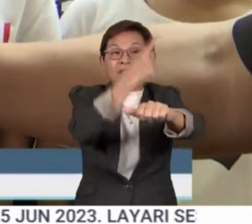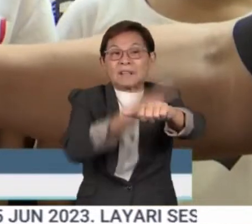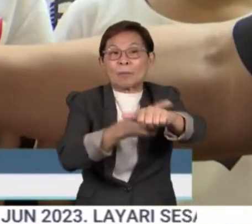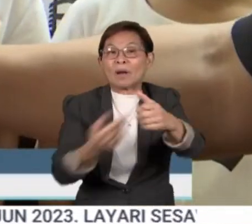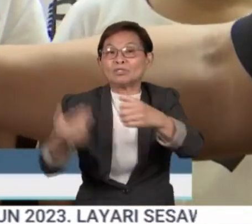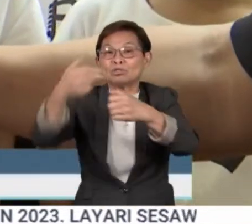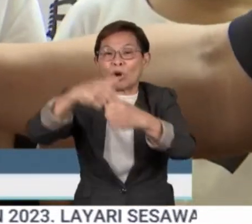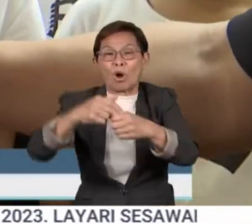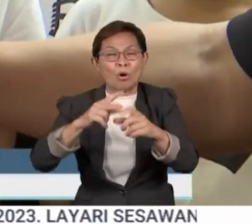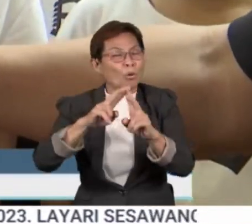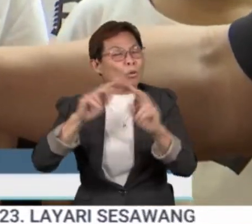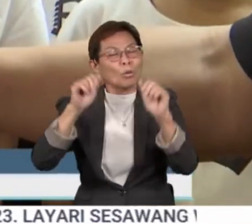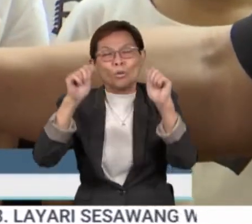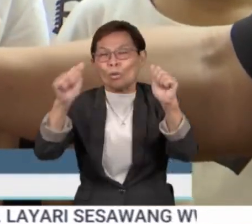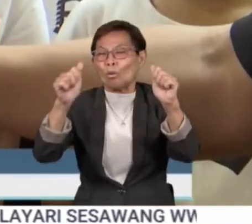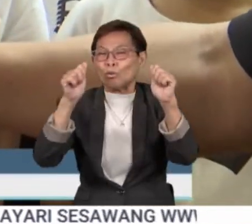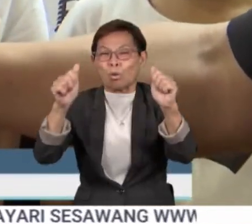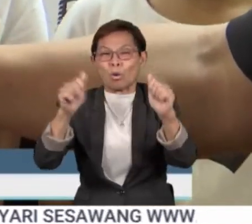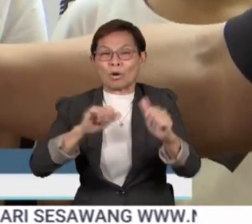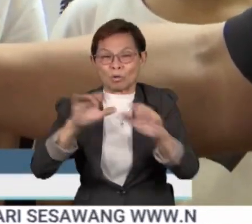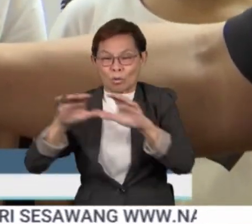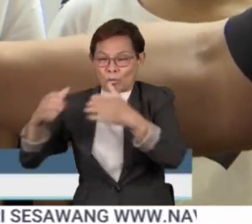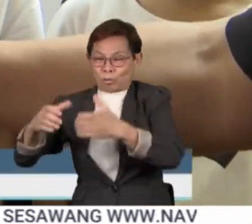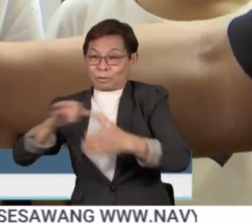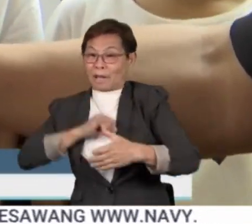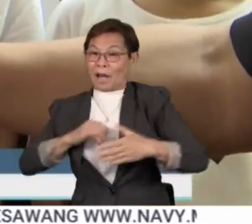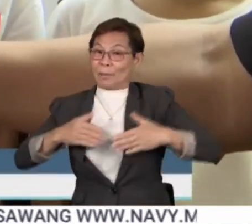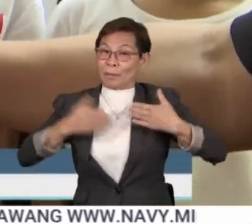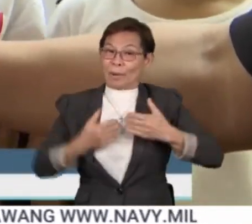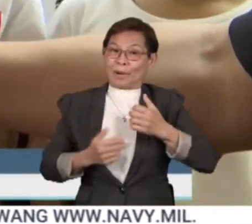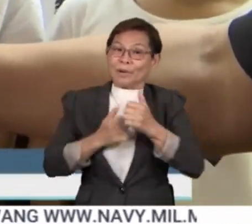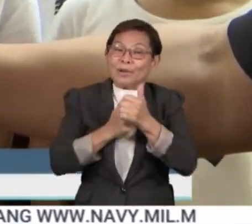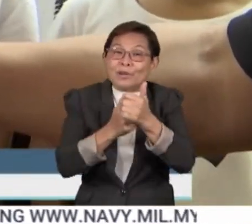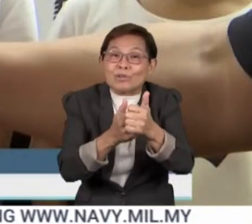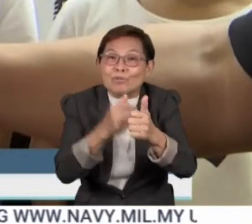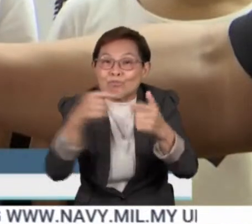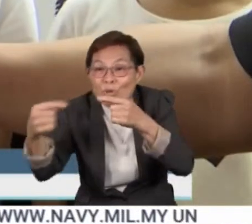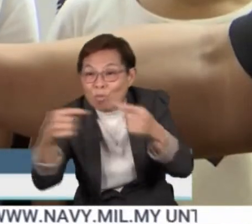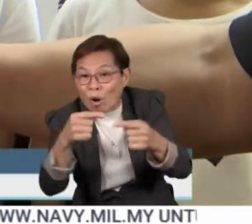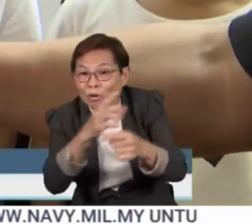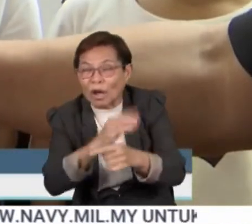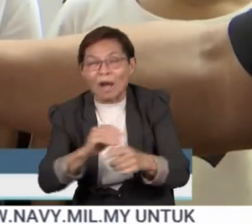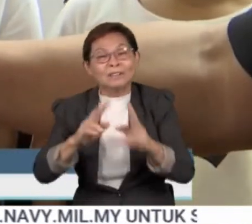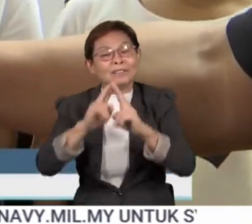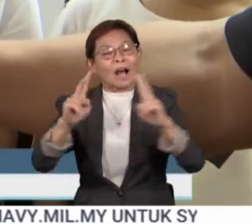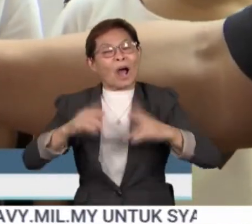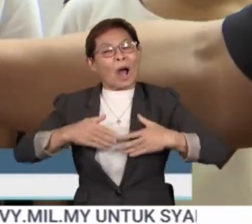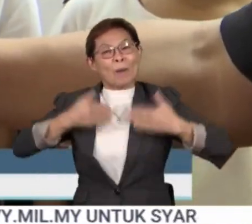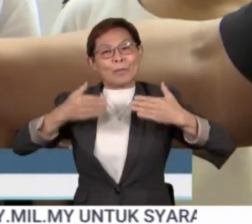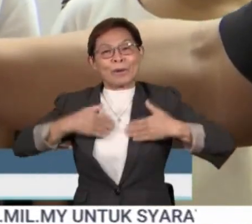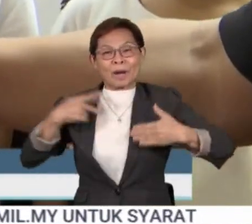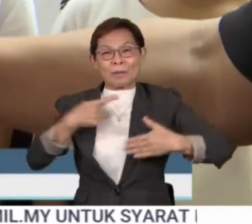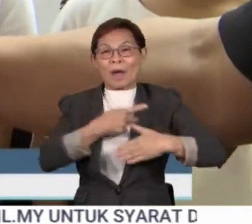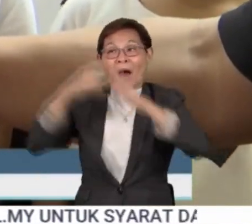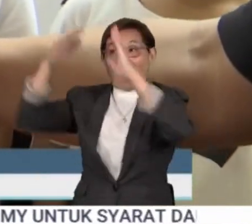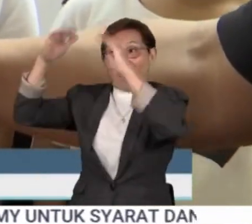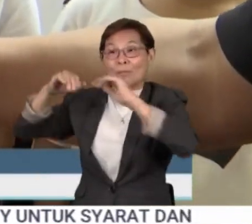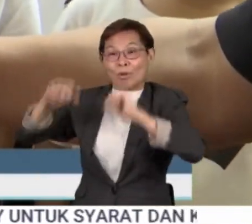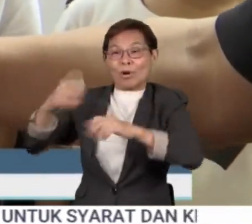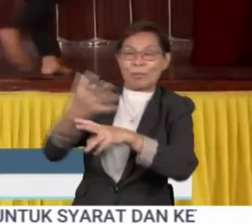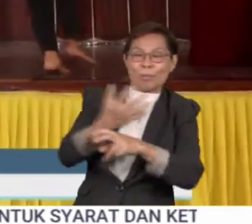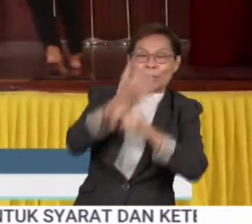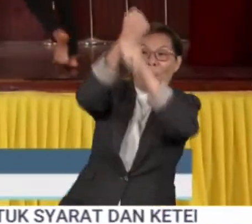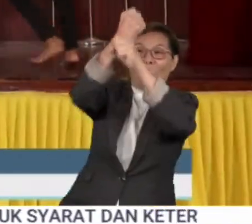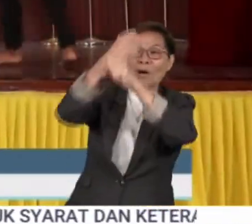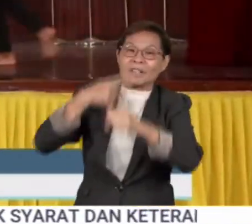tapi memang sangat best. Kumpulan saya pun gembira juga ikut di pertandingan. Kami sangat-sangat happy. Kami harap kami boleh menjuarai